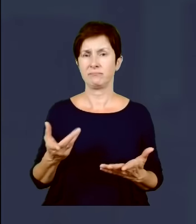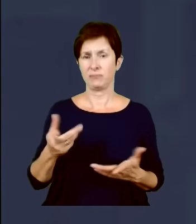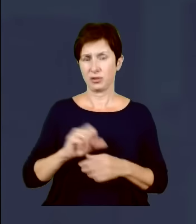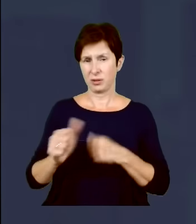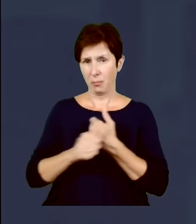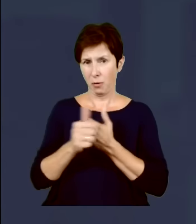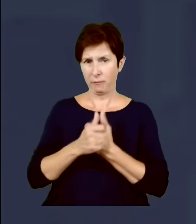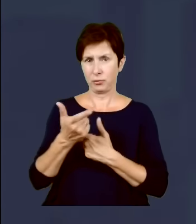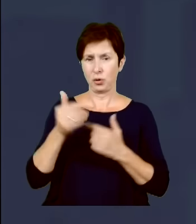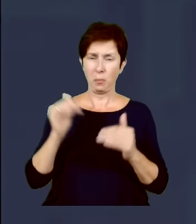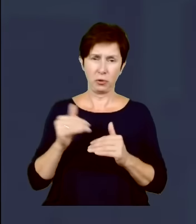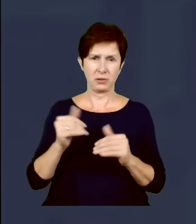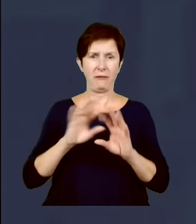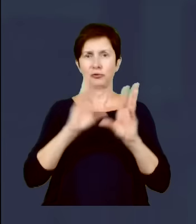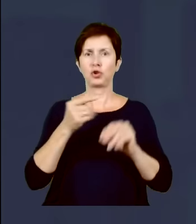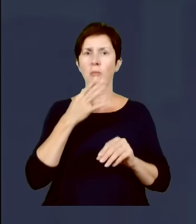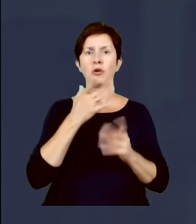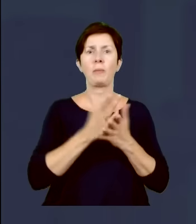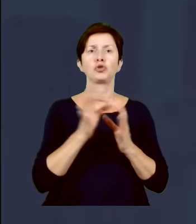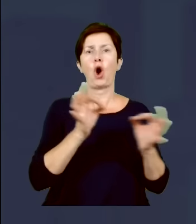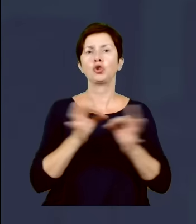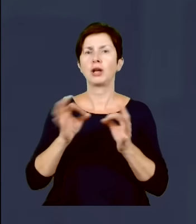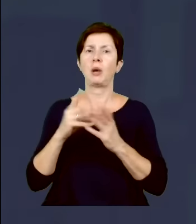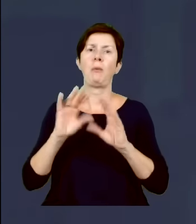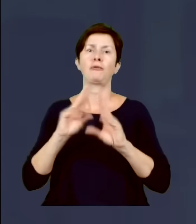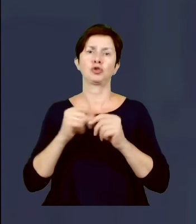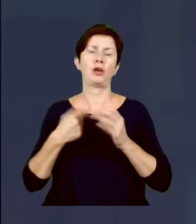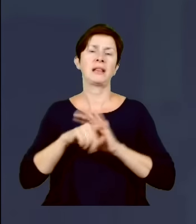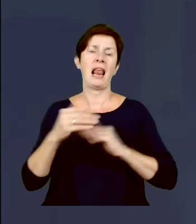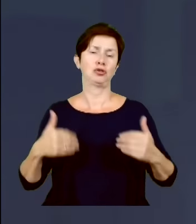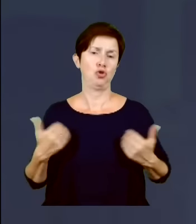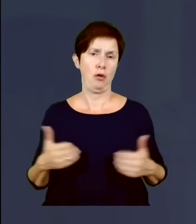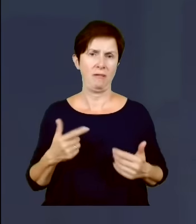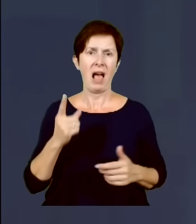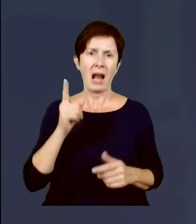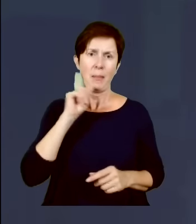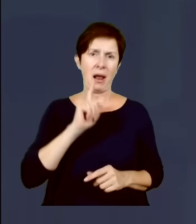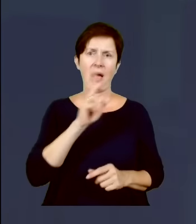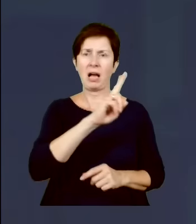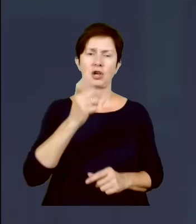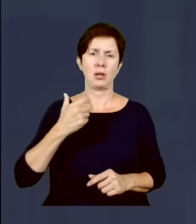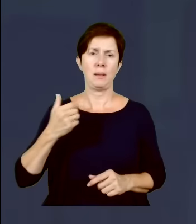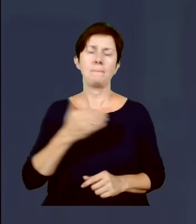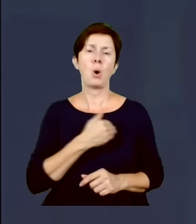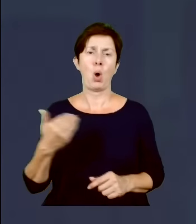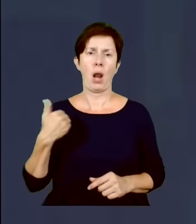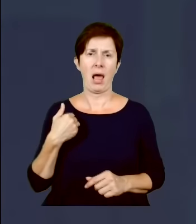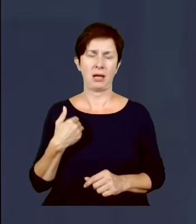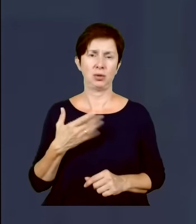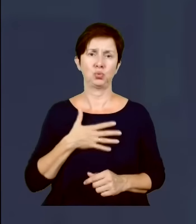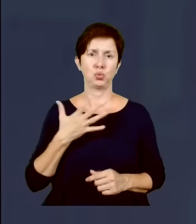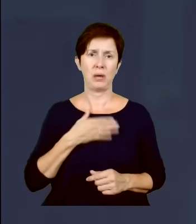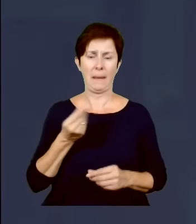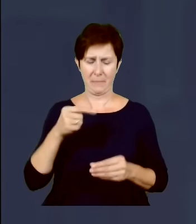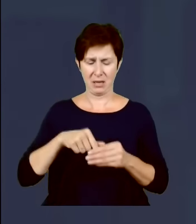przewrotnem natomiast Prawda jest taka że Polacy to wszystko odczuwają w swoich kieszeniach i tego nie da się ukryć pod jakąś